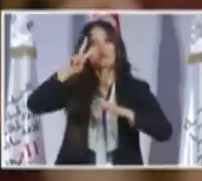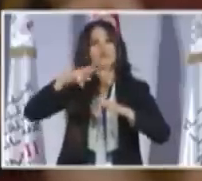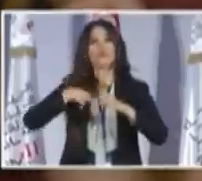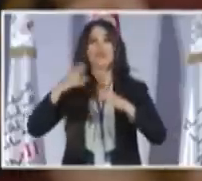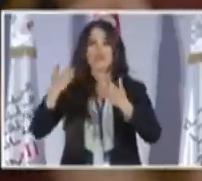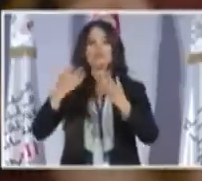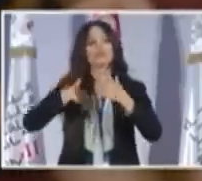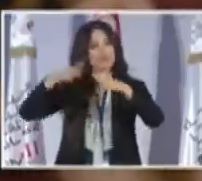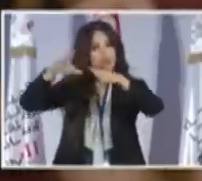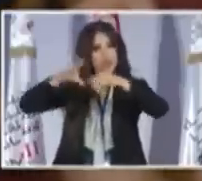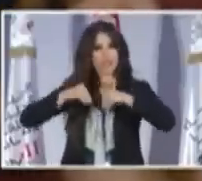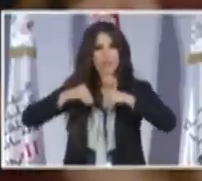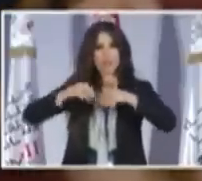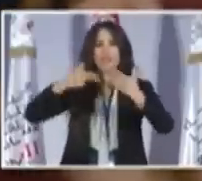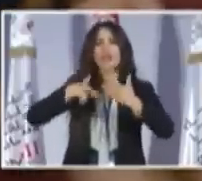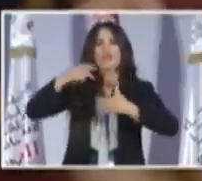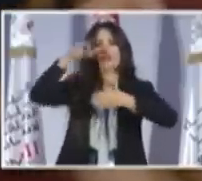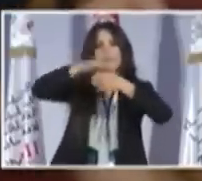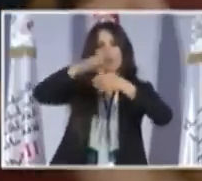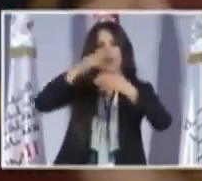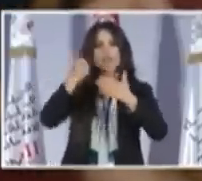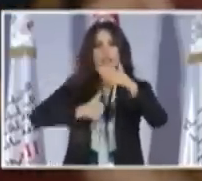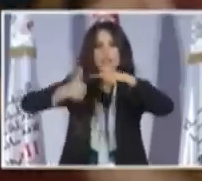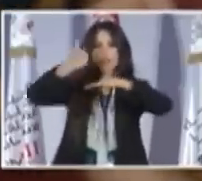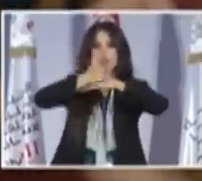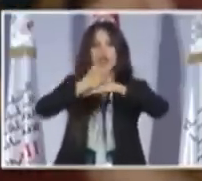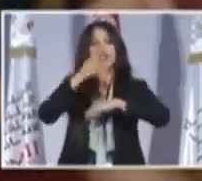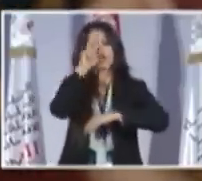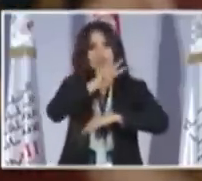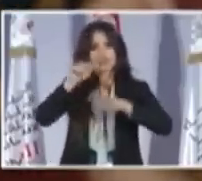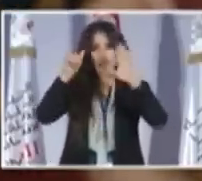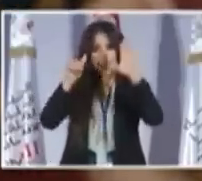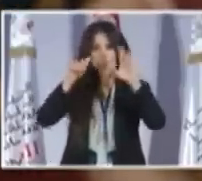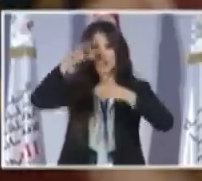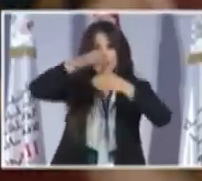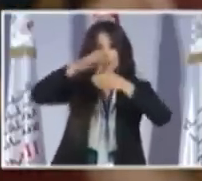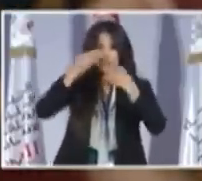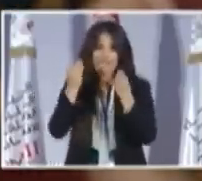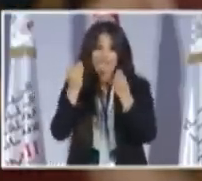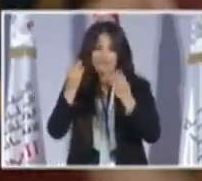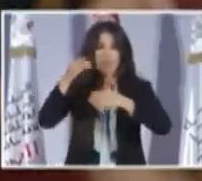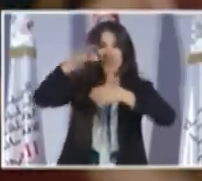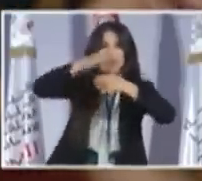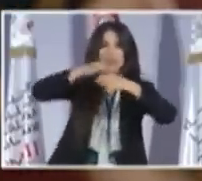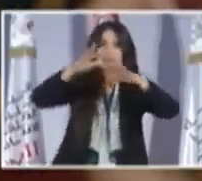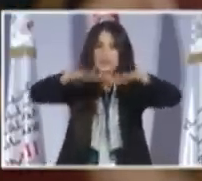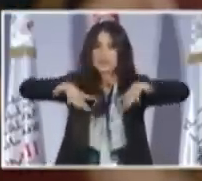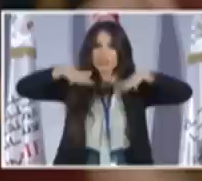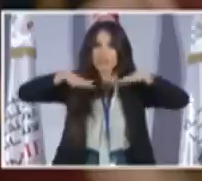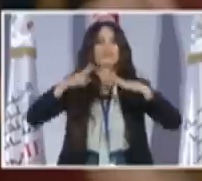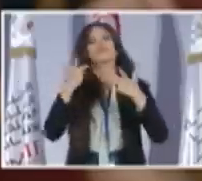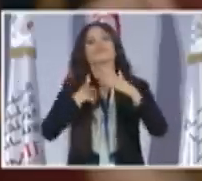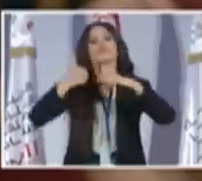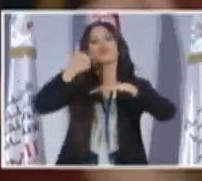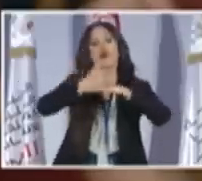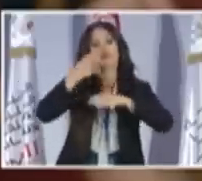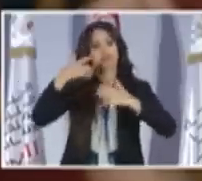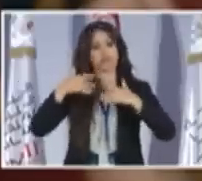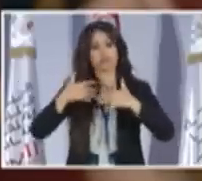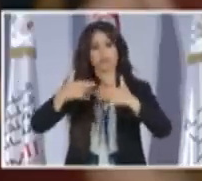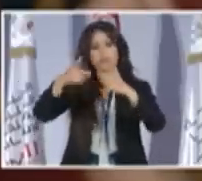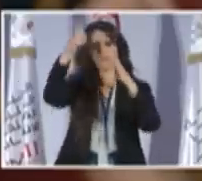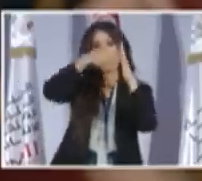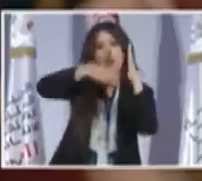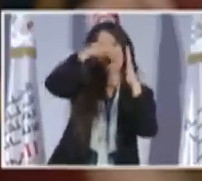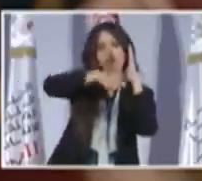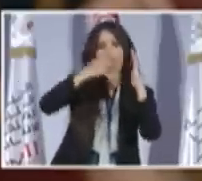لانه عندنا سته وعشرين مترشح فقط ولكن في الانتخابات التشريعيه اذا الاف المترشحين وما عندناش الحق نعملوا